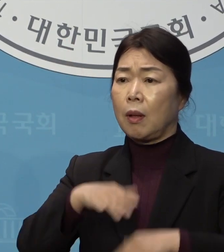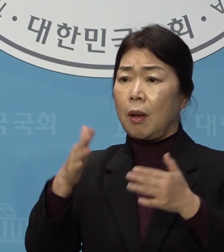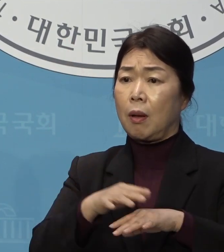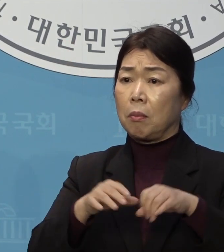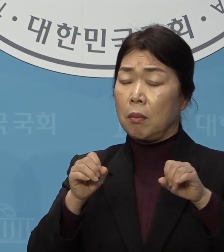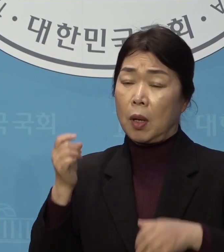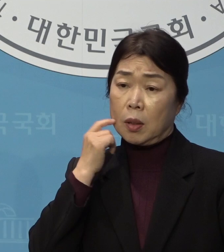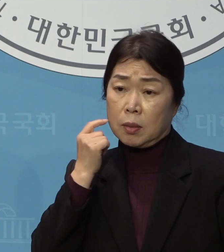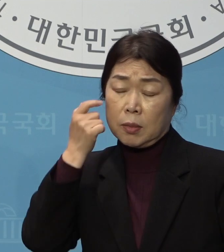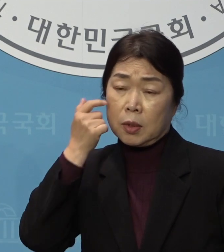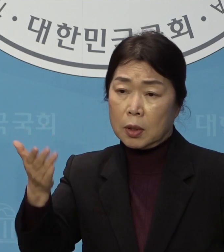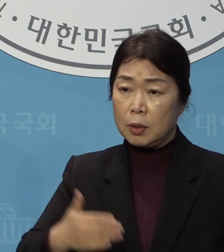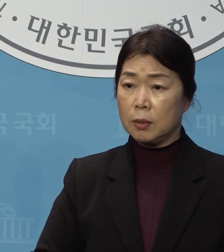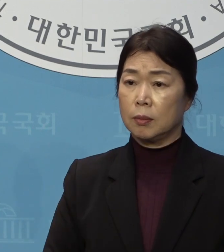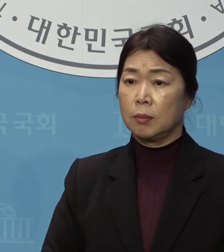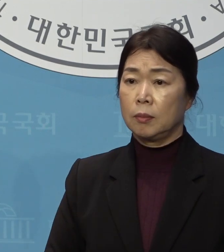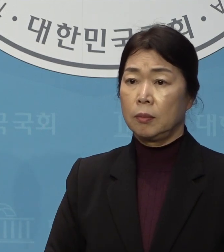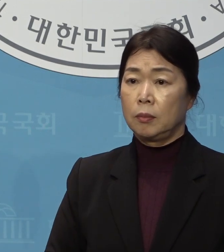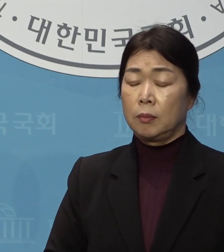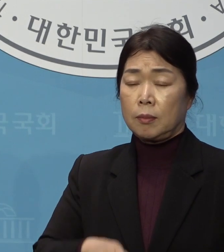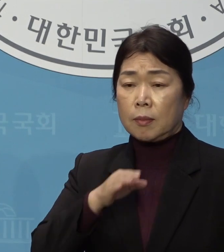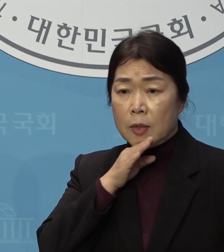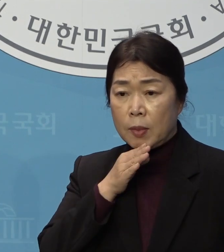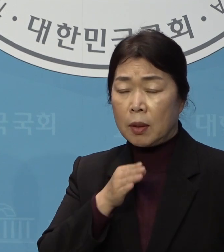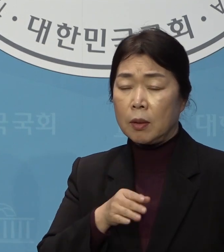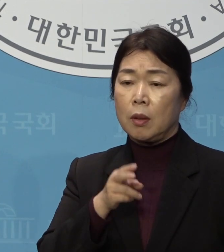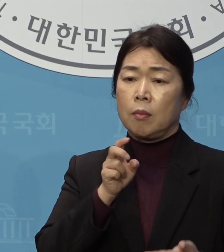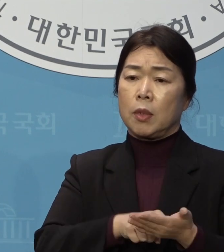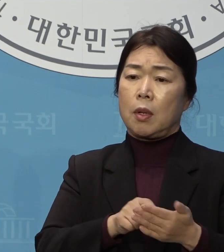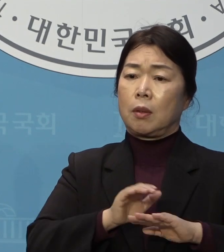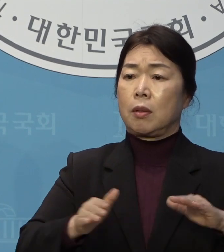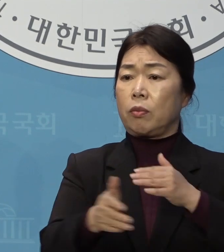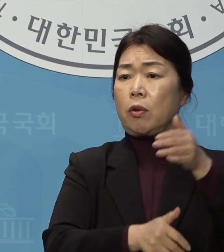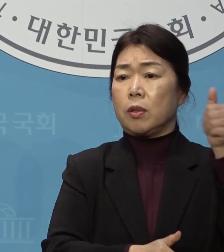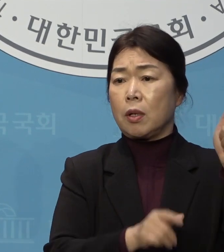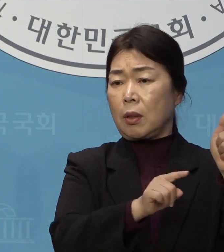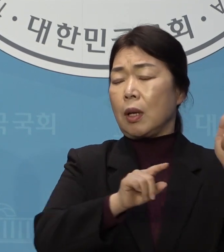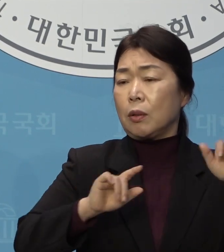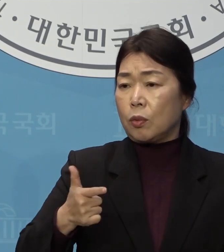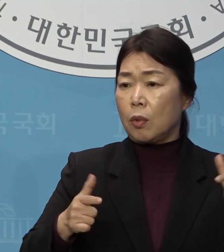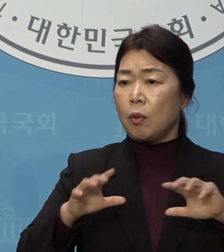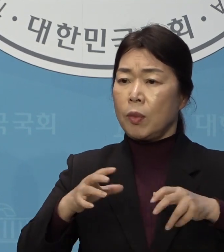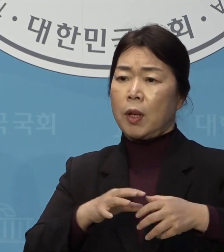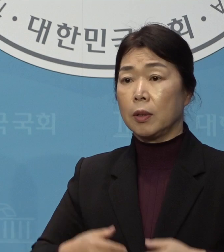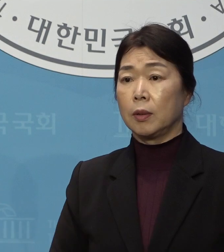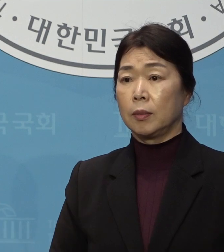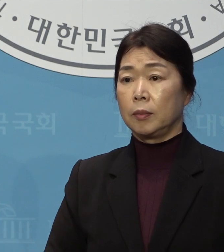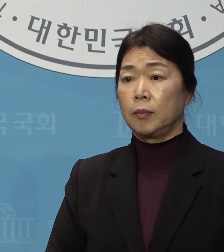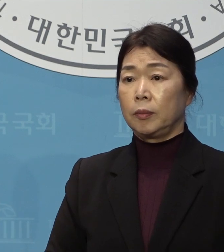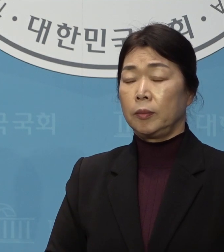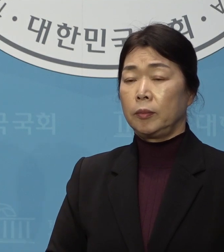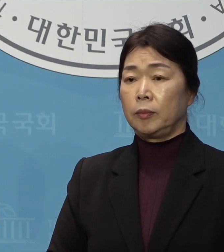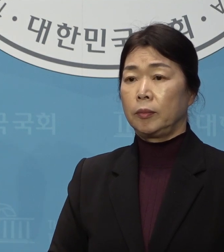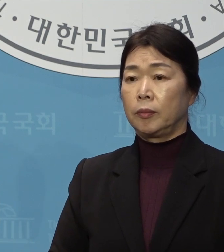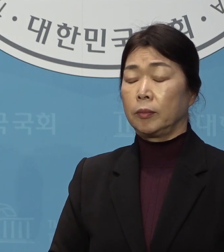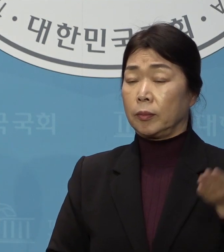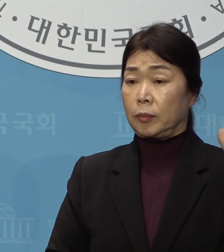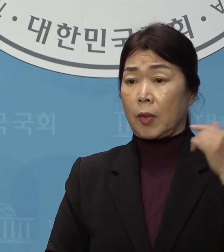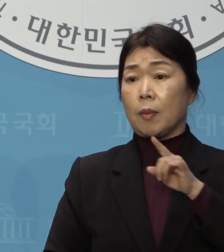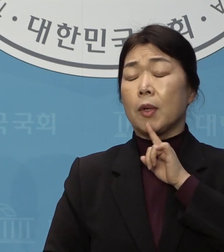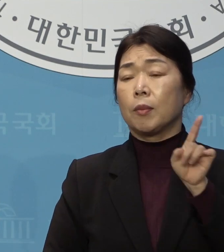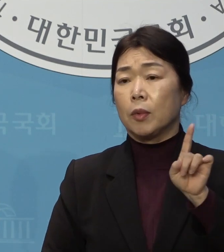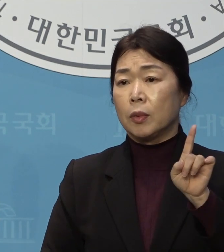당과 지지자들이 라지 않는다면 비대위원장은 물론이고 국민의 힘에 입당할 이유가 없다는 입장이라는